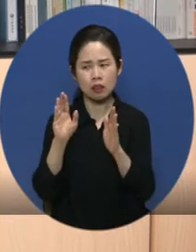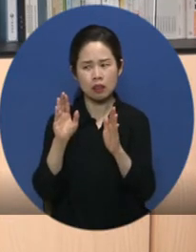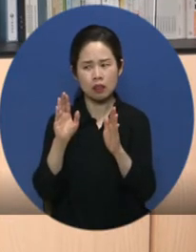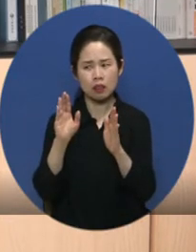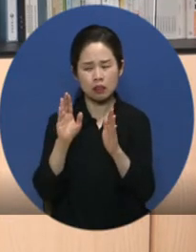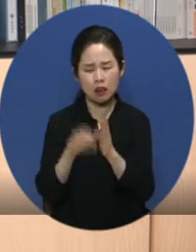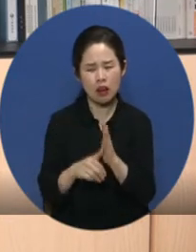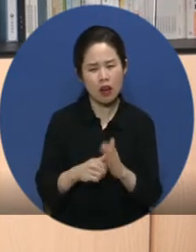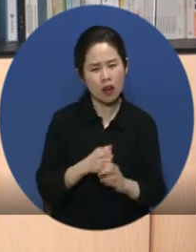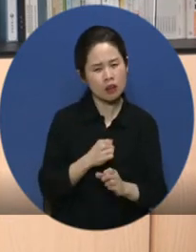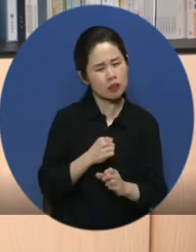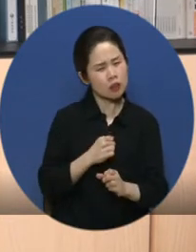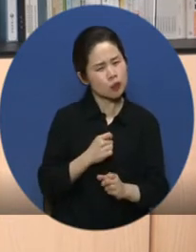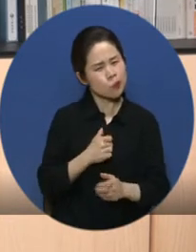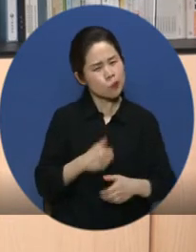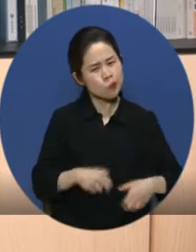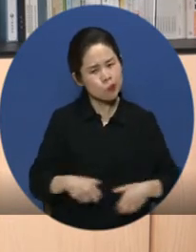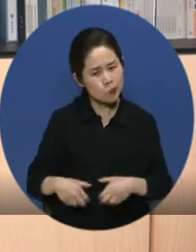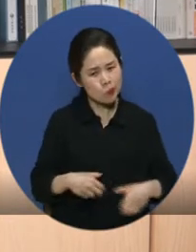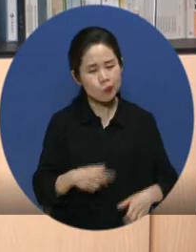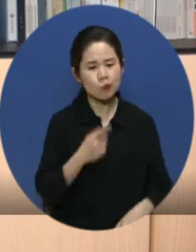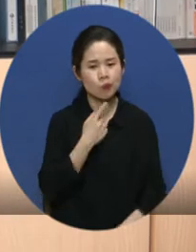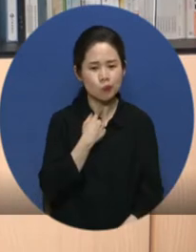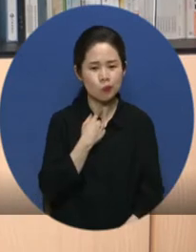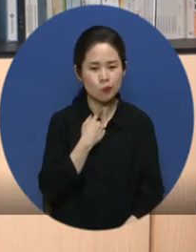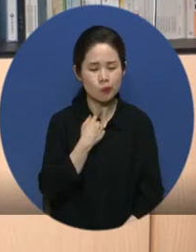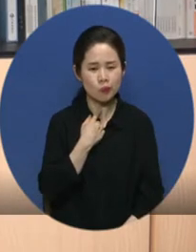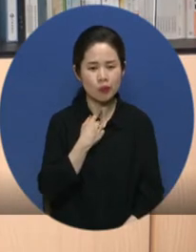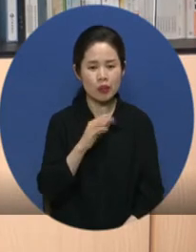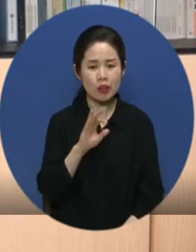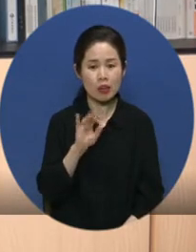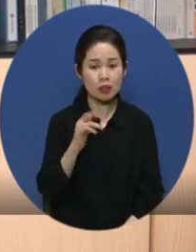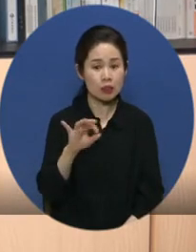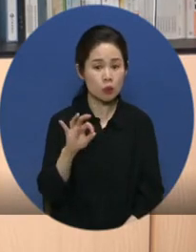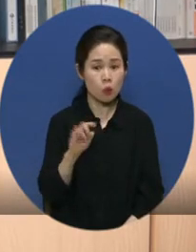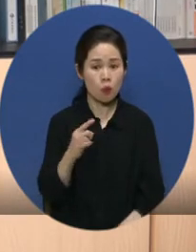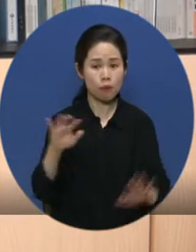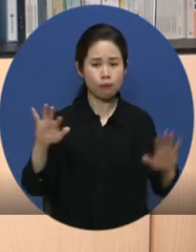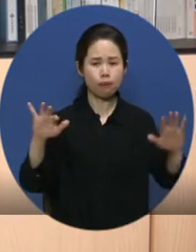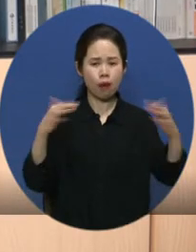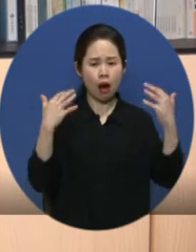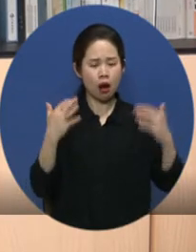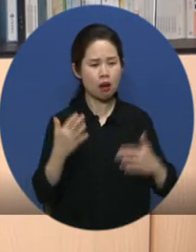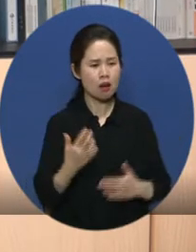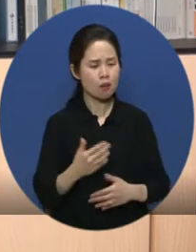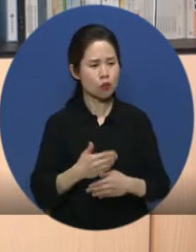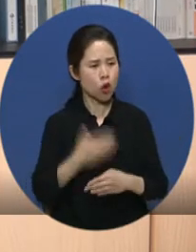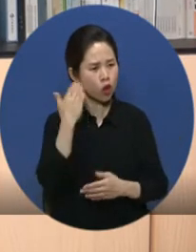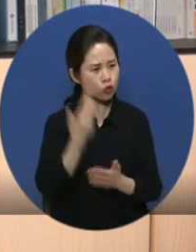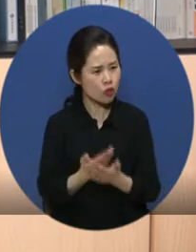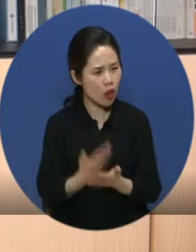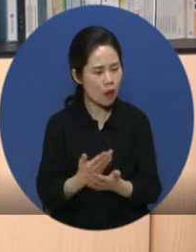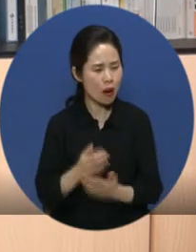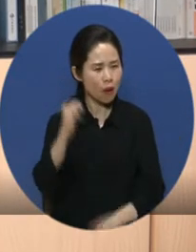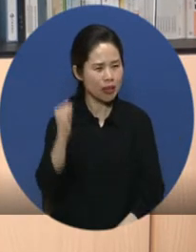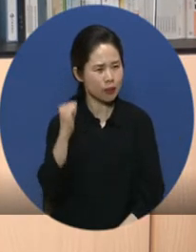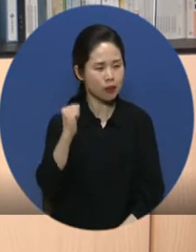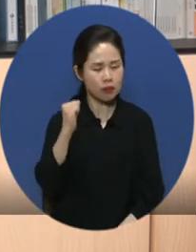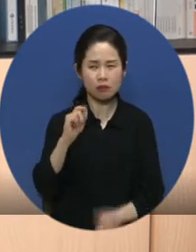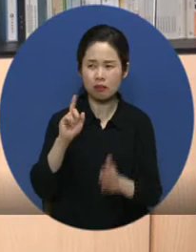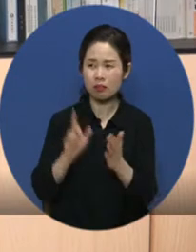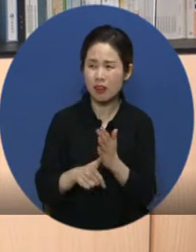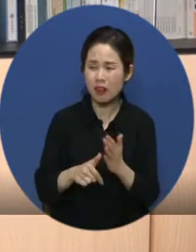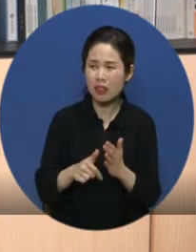이슈가 되어서 많은 사람들이 응원을 해줄 때도 저희는 그때 시작을 안 했어요. 그 이유는